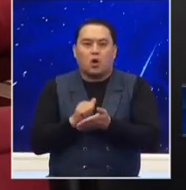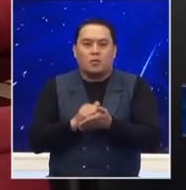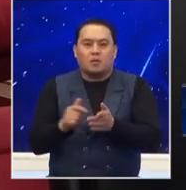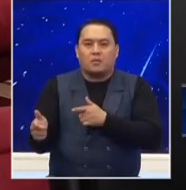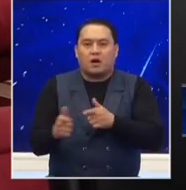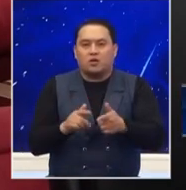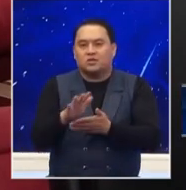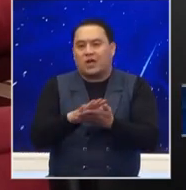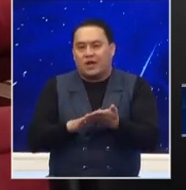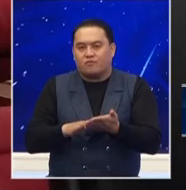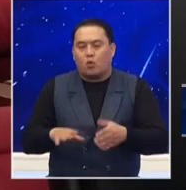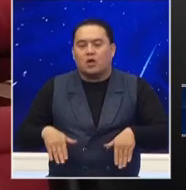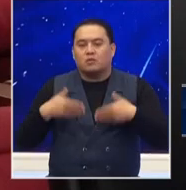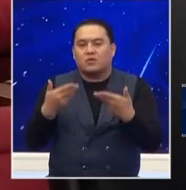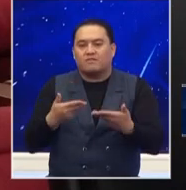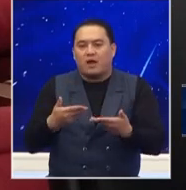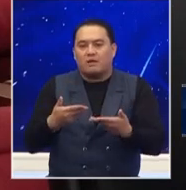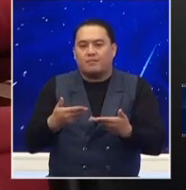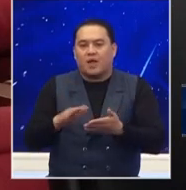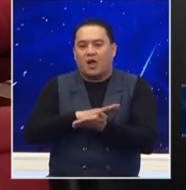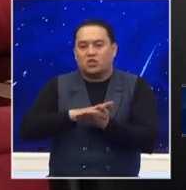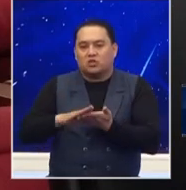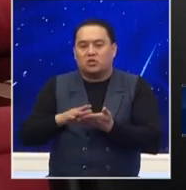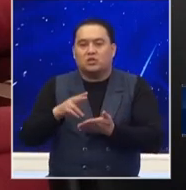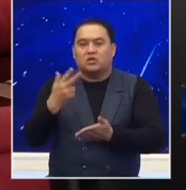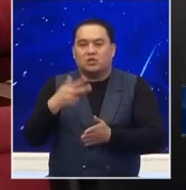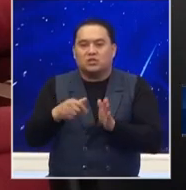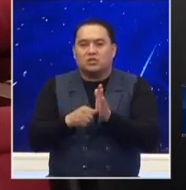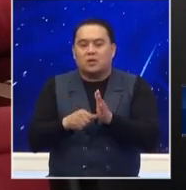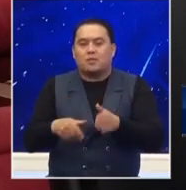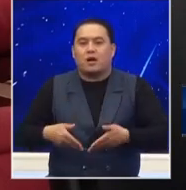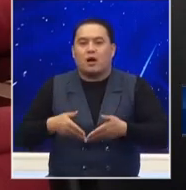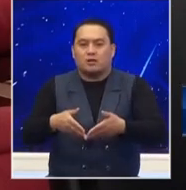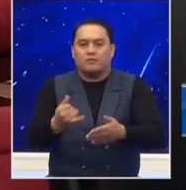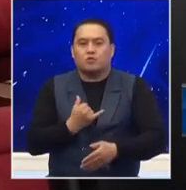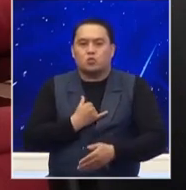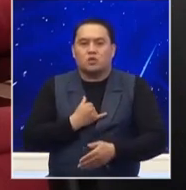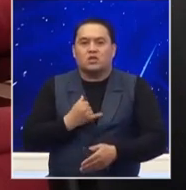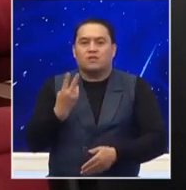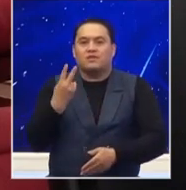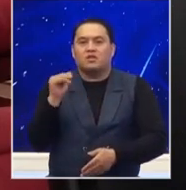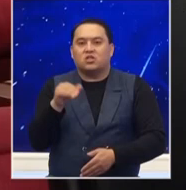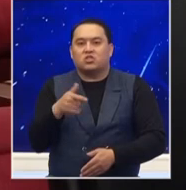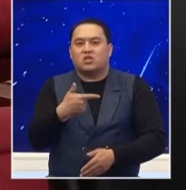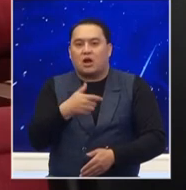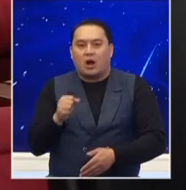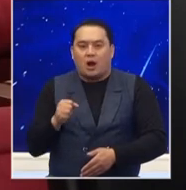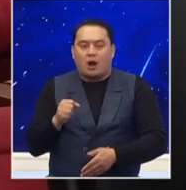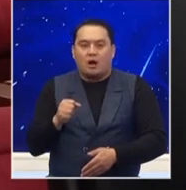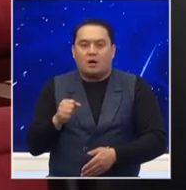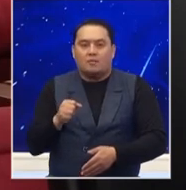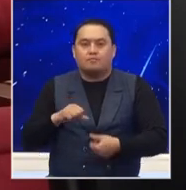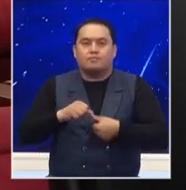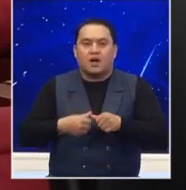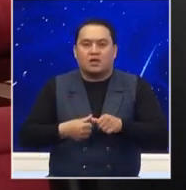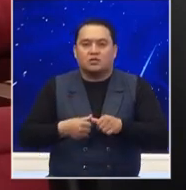тоже заявку отправляли на очистку 37 дренажных каналов. У нас 2000 гектаров на них подвешены, то есть